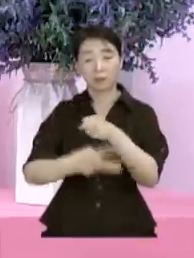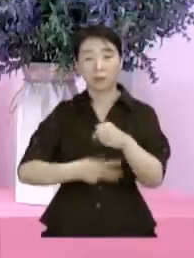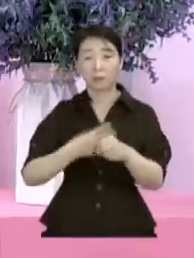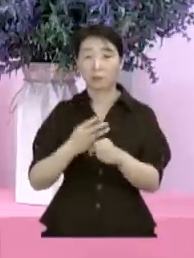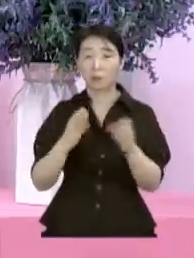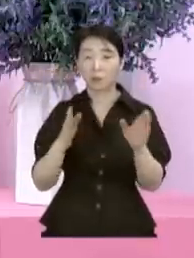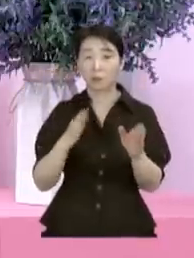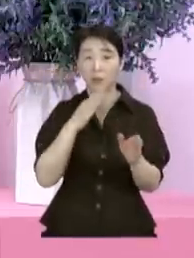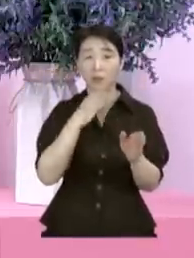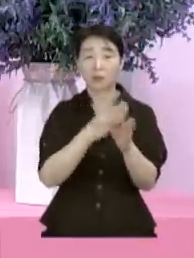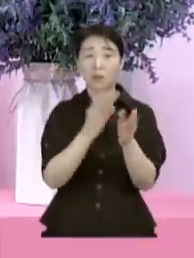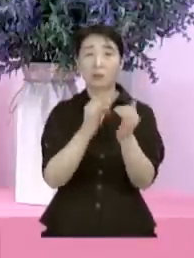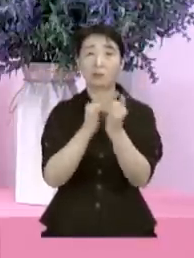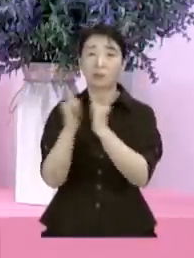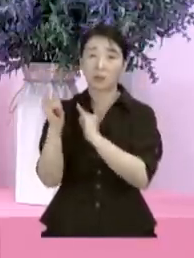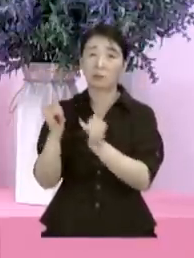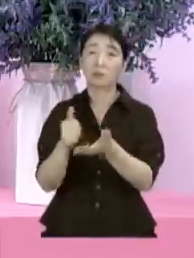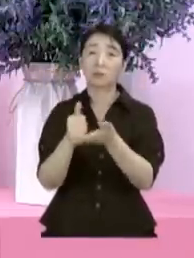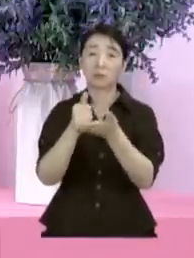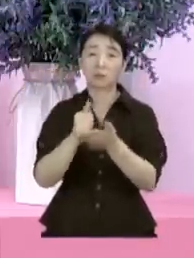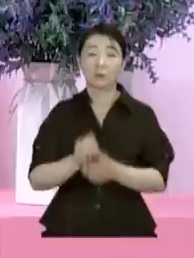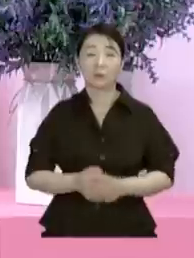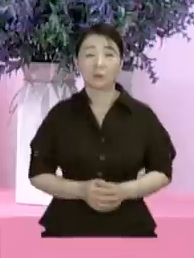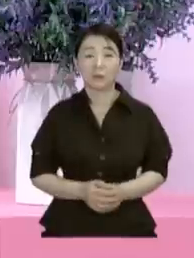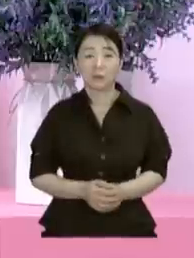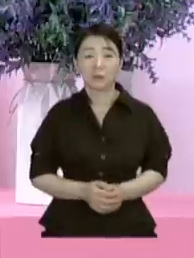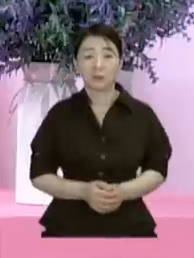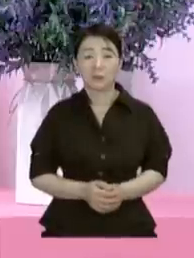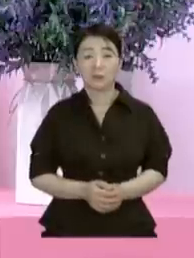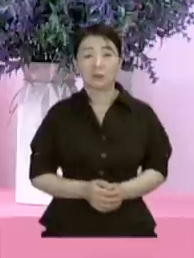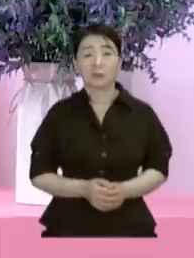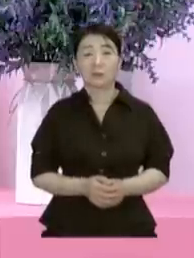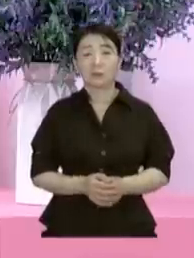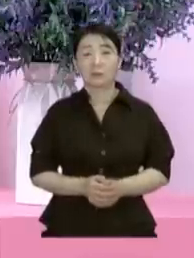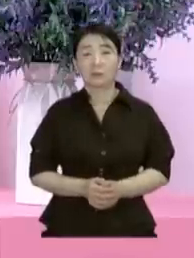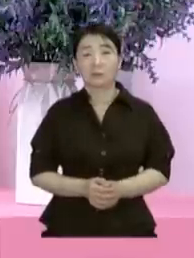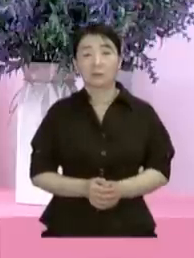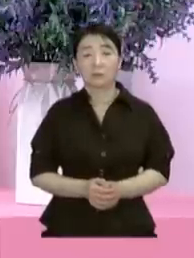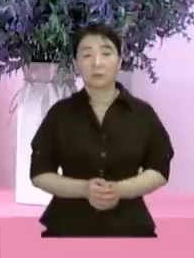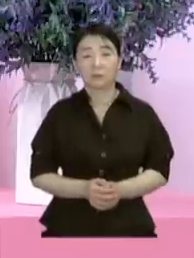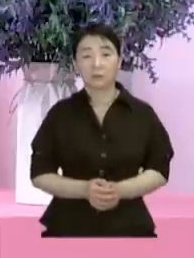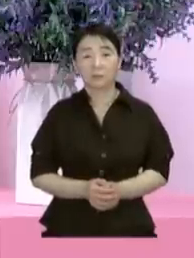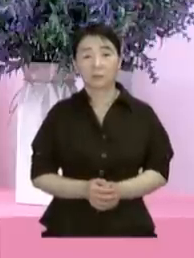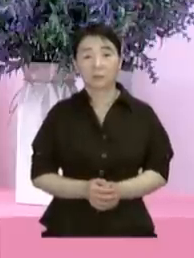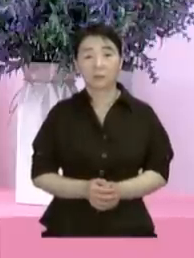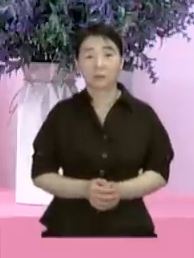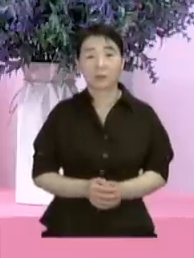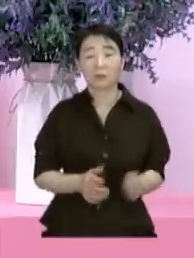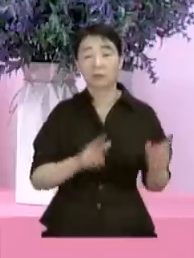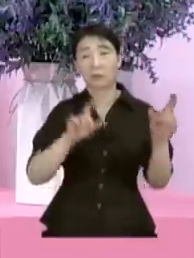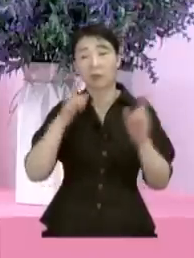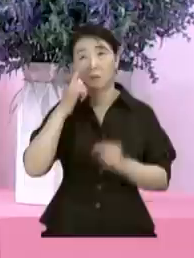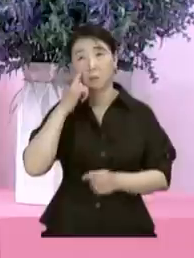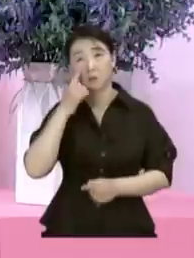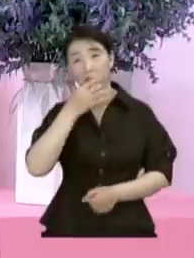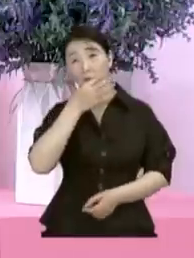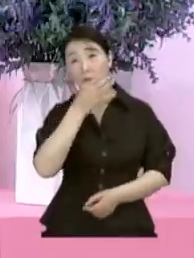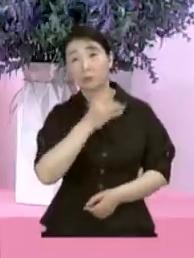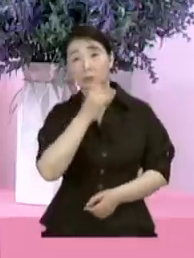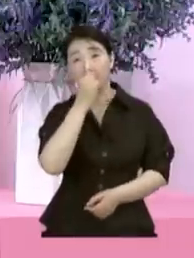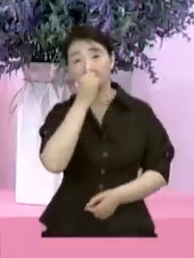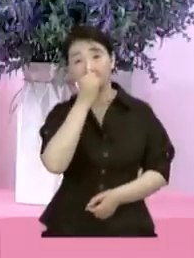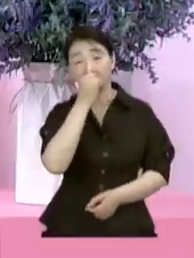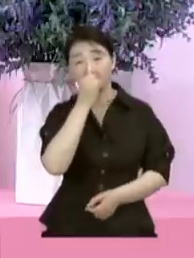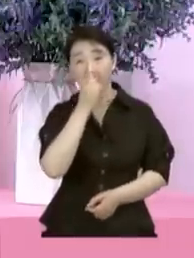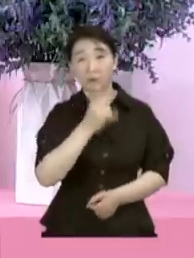3년을 탈북민들을 섬겼죠. 예. 그런데 하다 보니까 좀 힘듦이 좀 있었어요. 예.